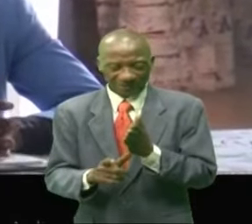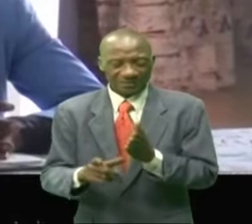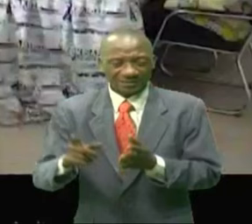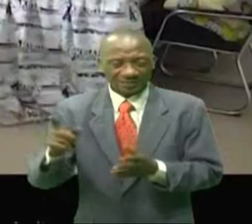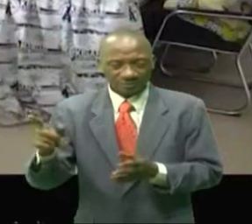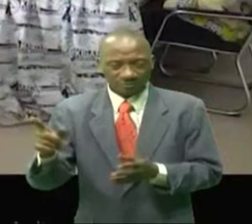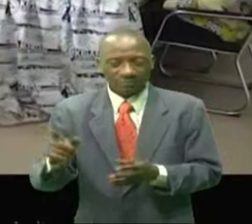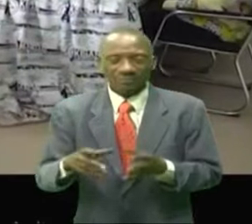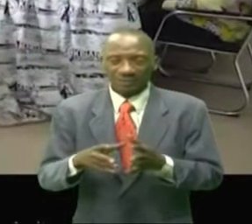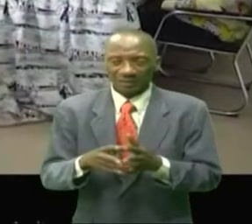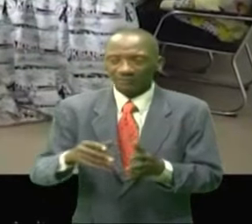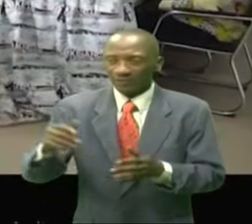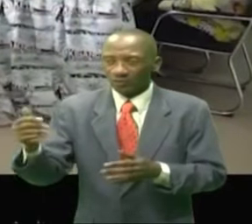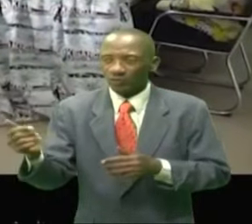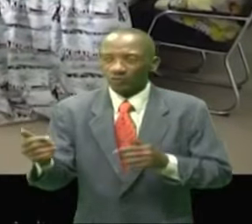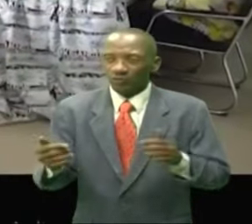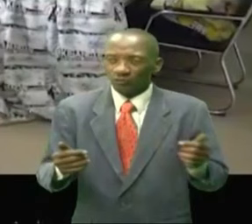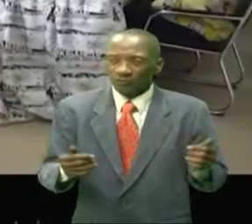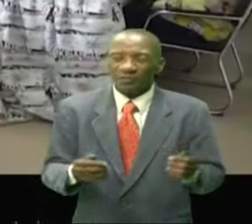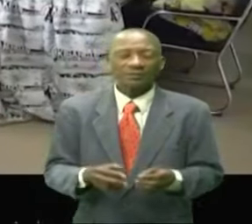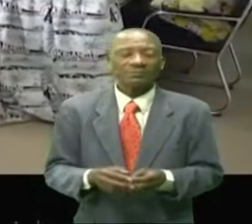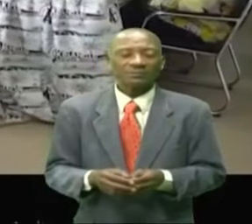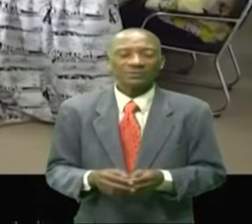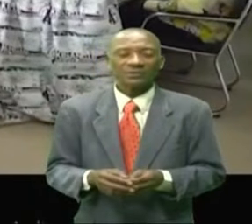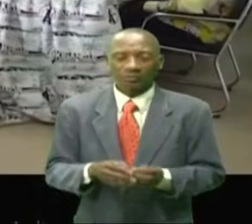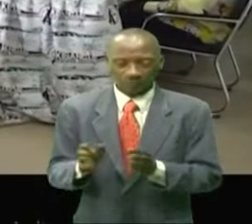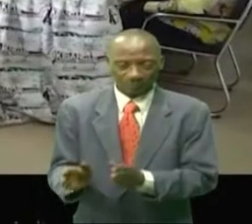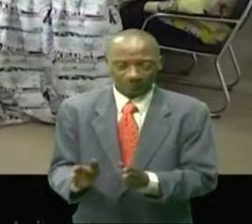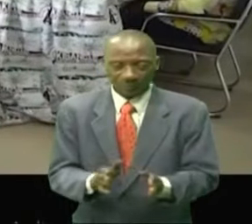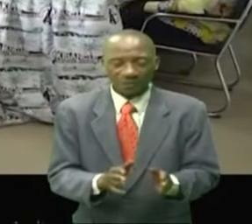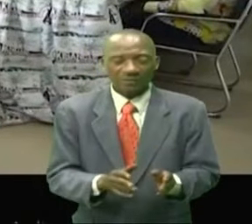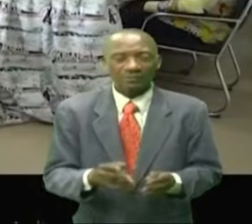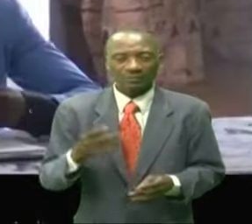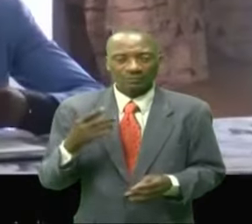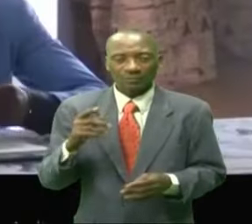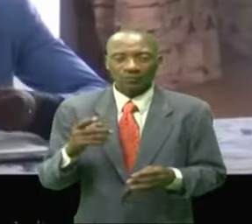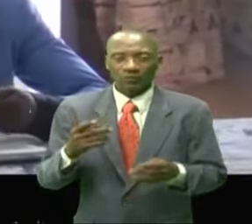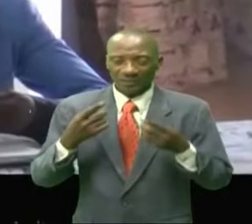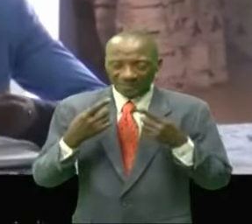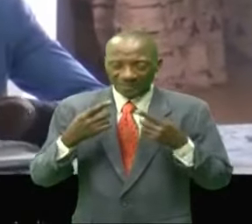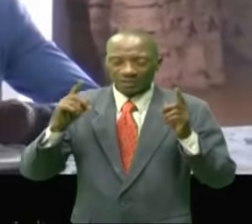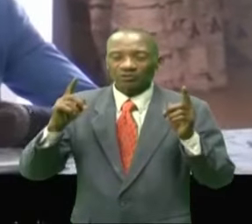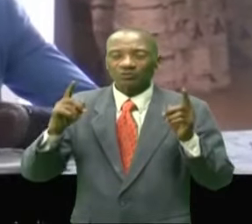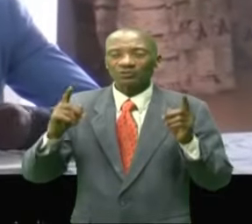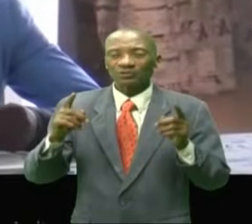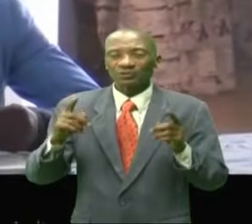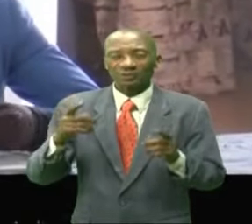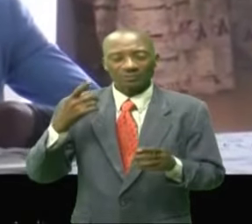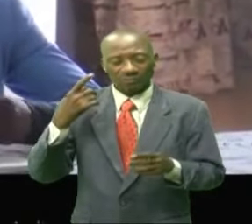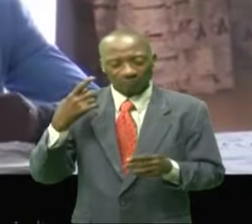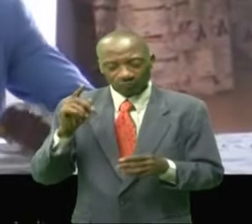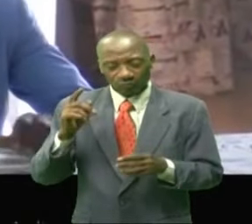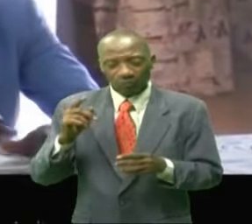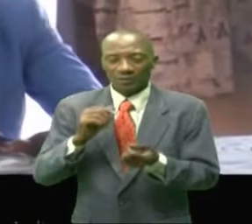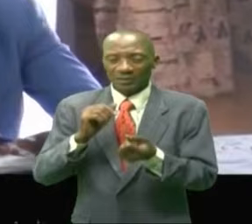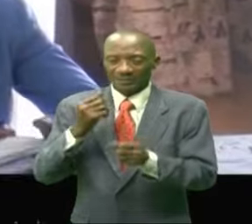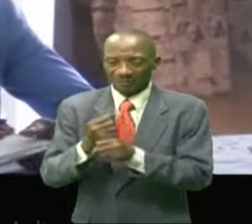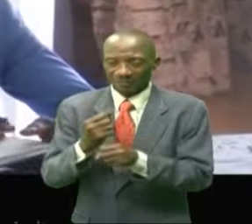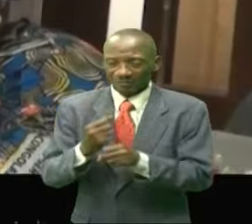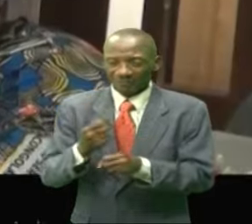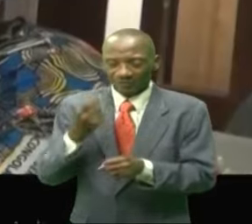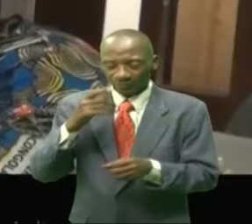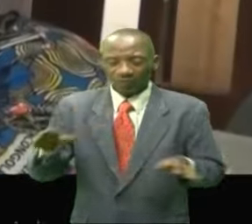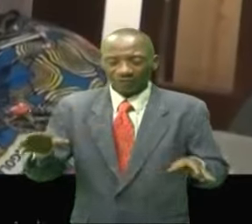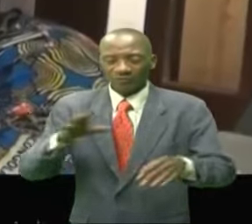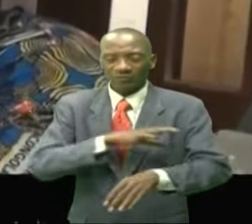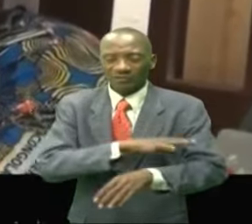Sabangu, promis son accompagnement et disponibilité pour la réussite de cette mission dans la Tchopo. Il faut noter qu'une séance de travail est